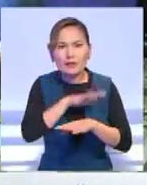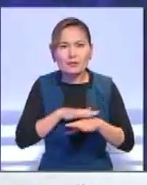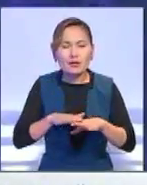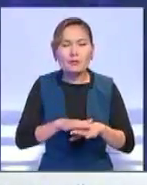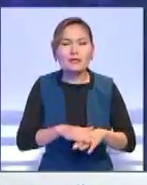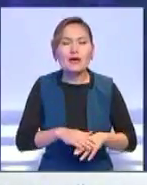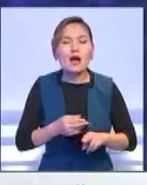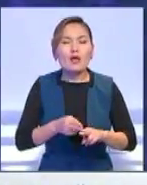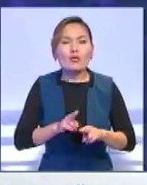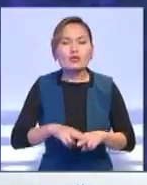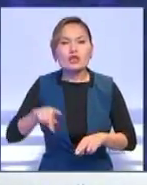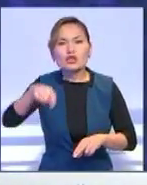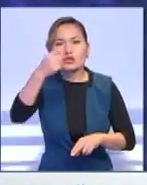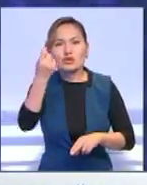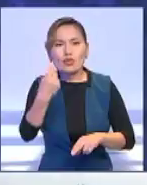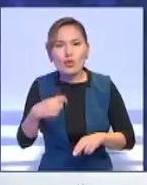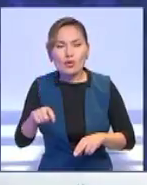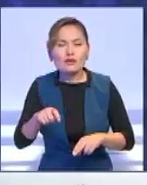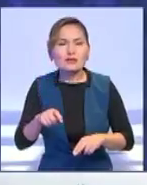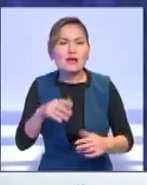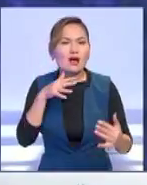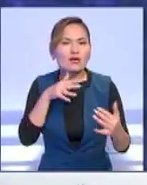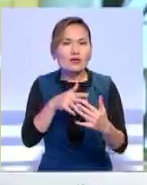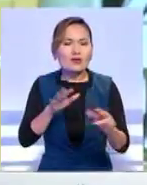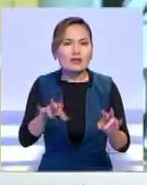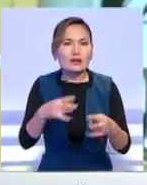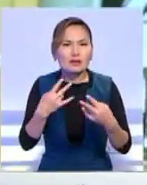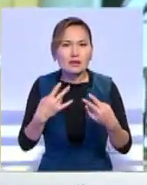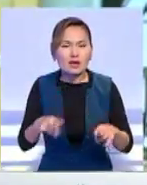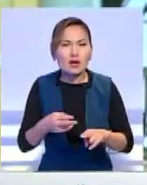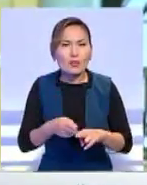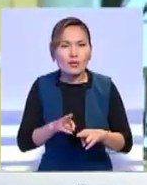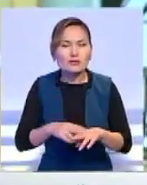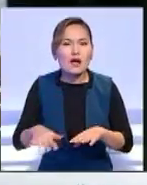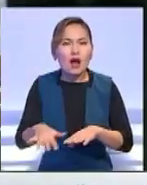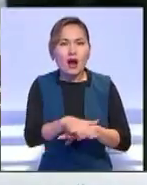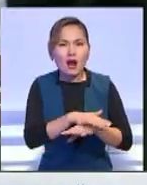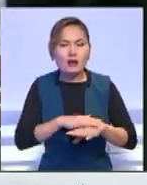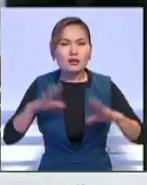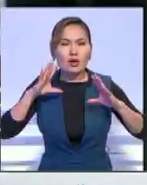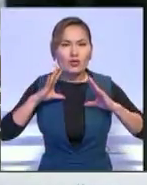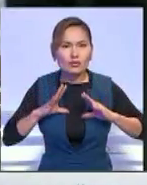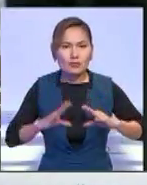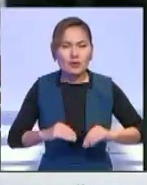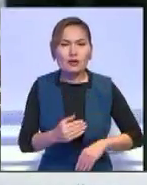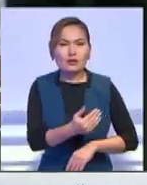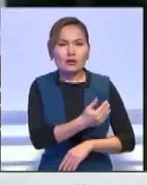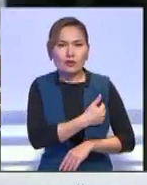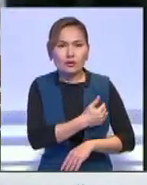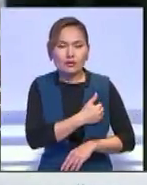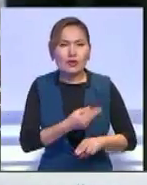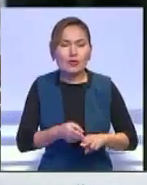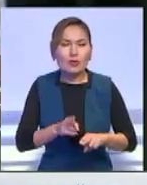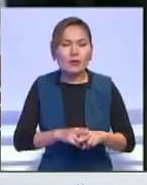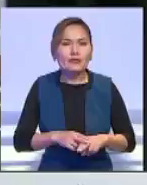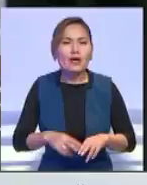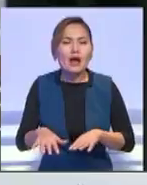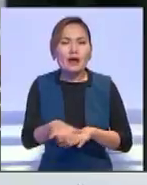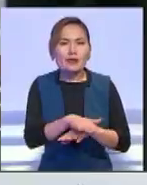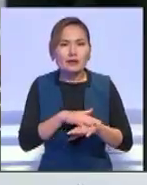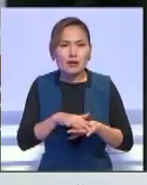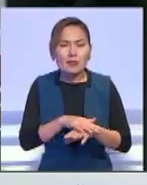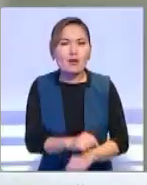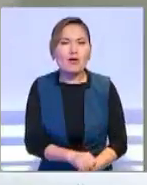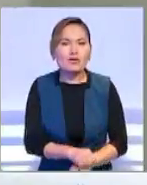Сирия қажет емес. Азаматтық соғыс пен қарулы қақтығыстардың соңы неге алып келетінін көрдік. Ал арандатушылардың мақсаты